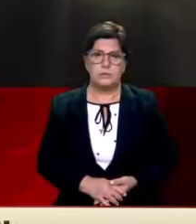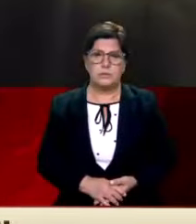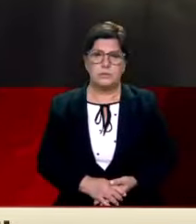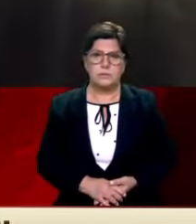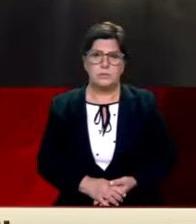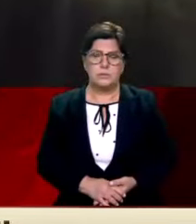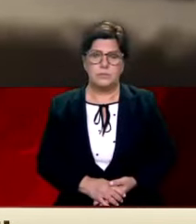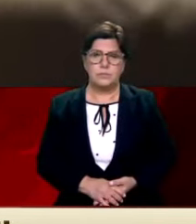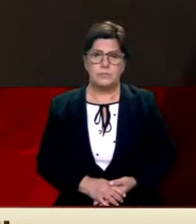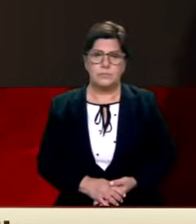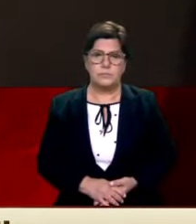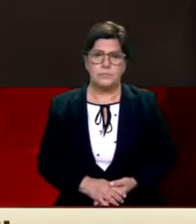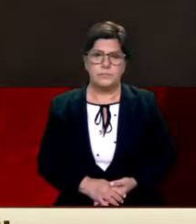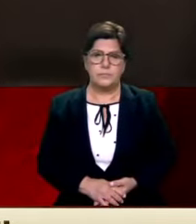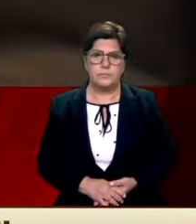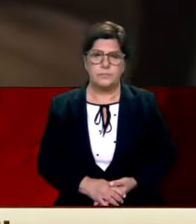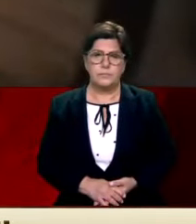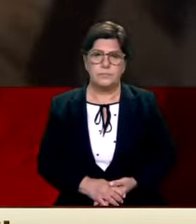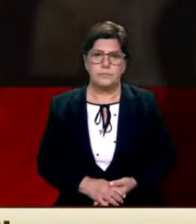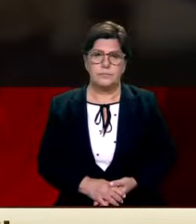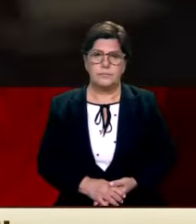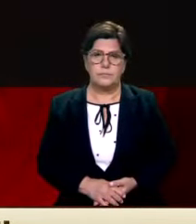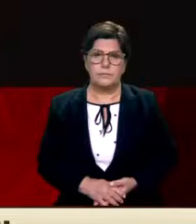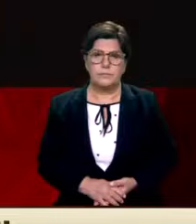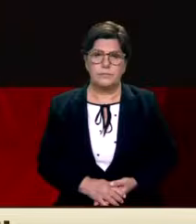gibi seviyor, saçını teline kıyamıyorum.